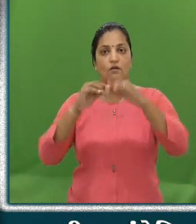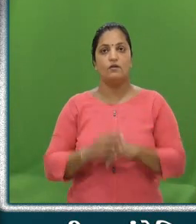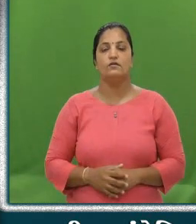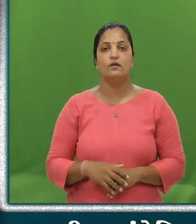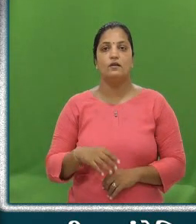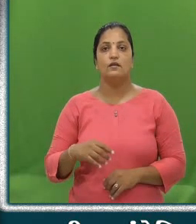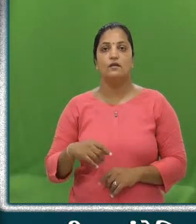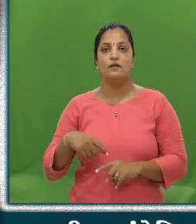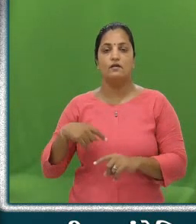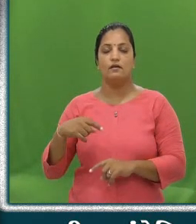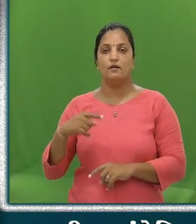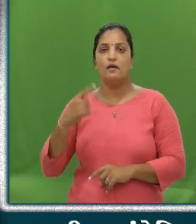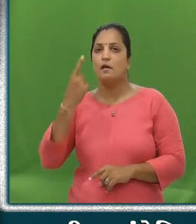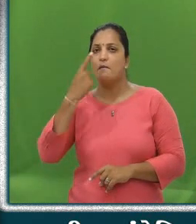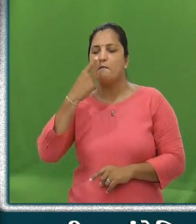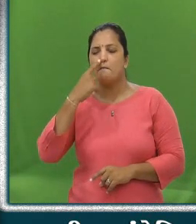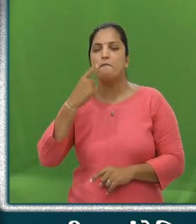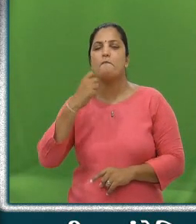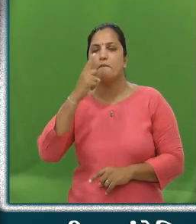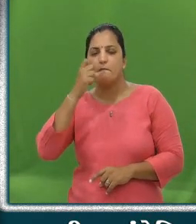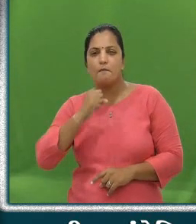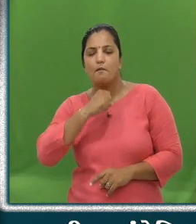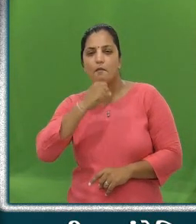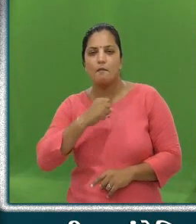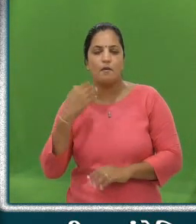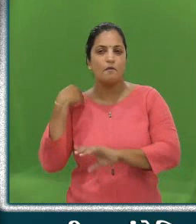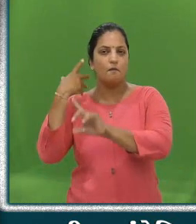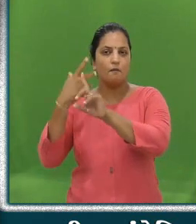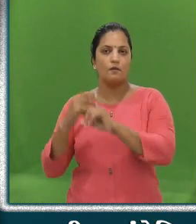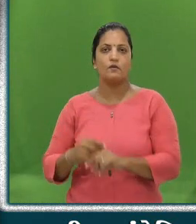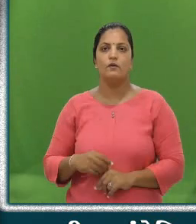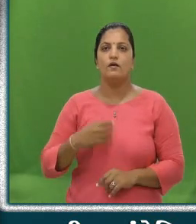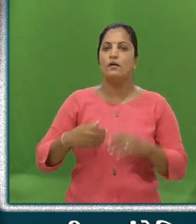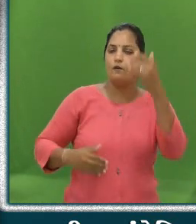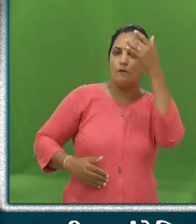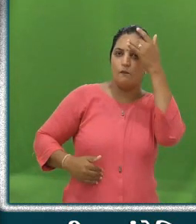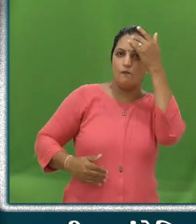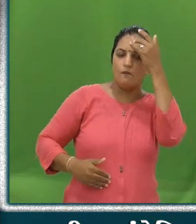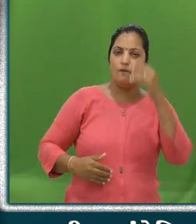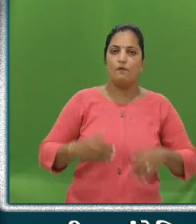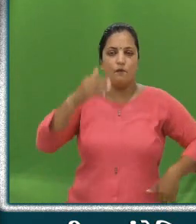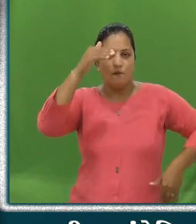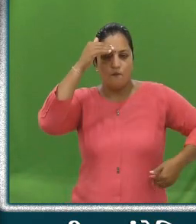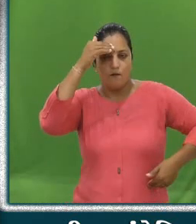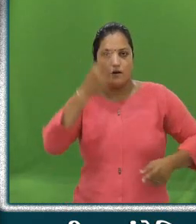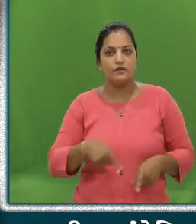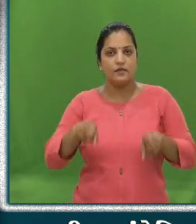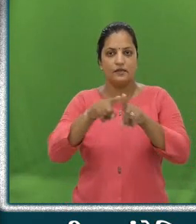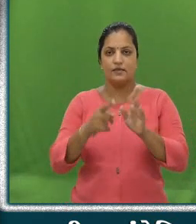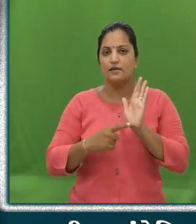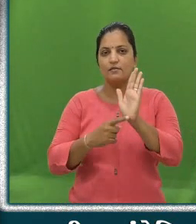એ પૂર્વજો જેવા જોવા મળતા હોય છે. પૂર્વજો એટલે વાનર. આપણી જે બધાની ઉત્પત્તિ જે